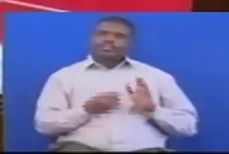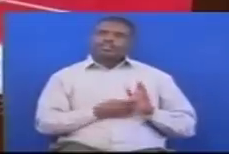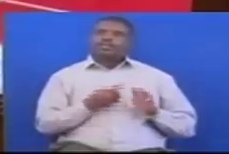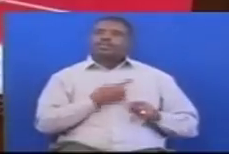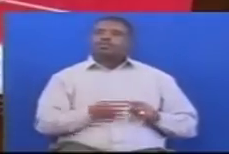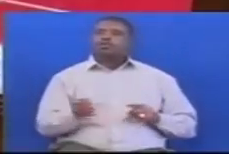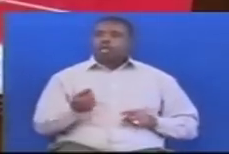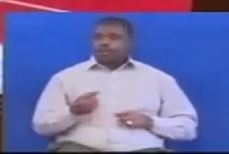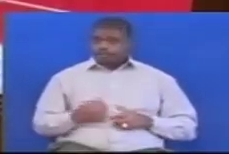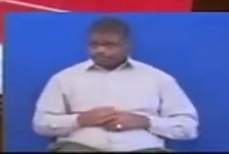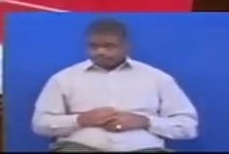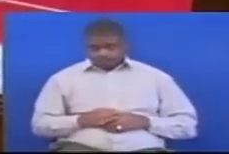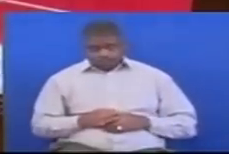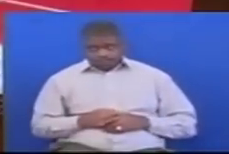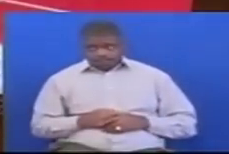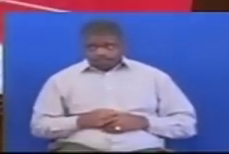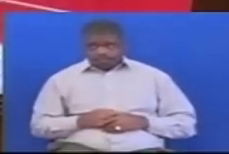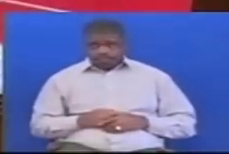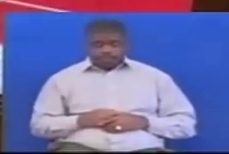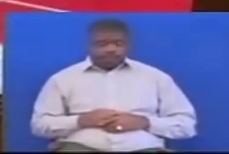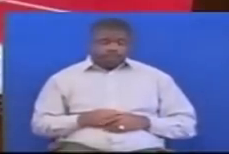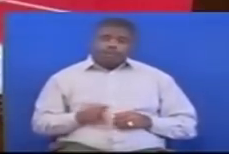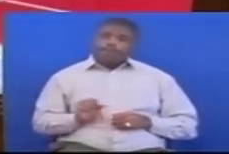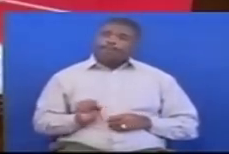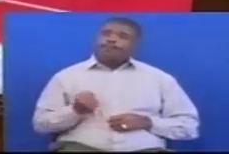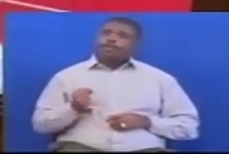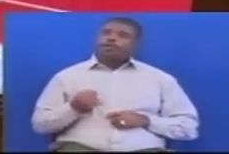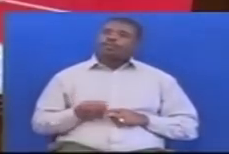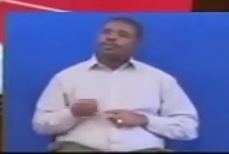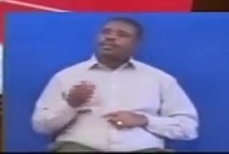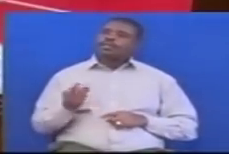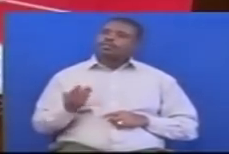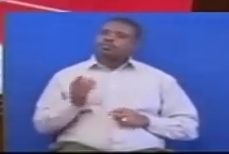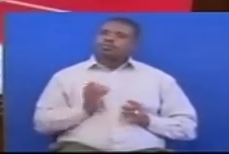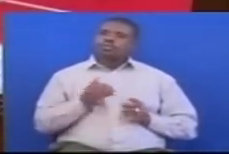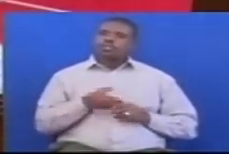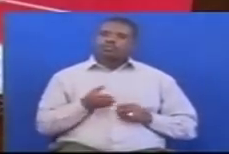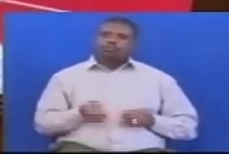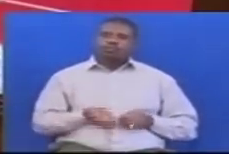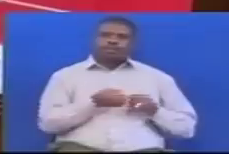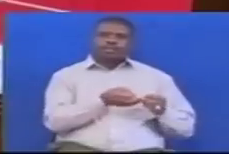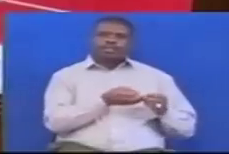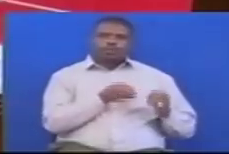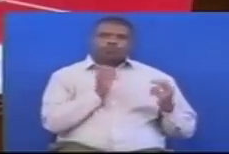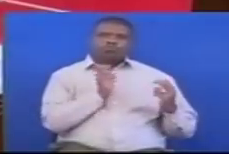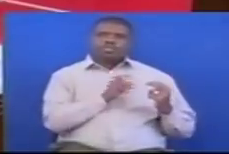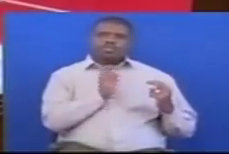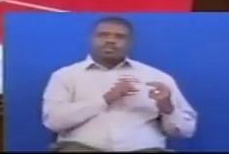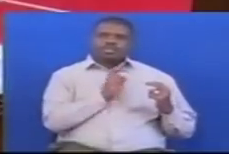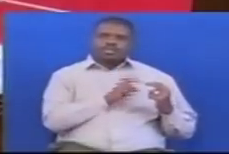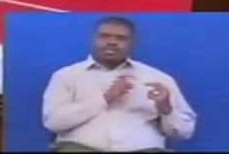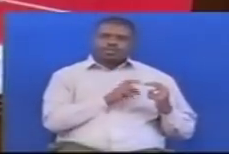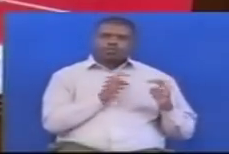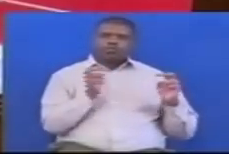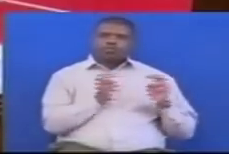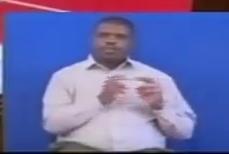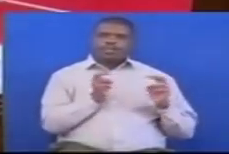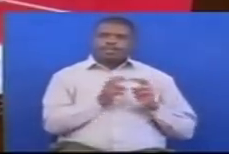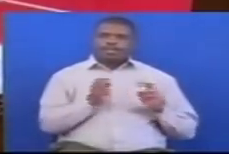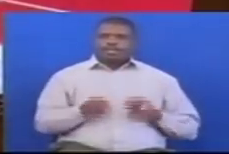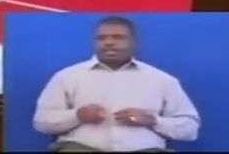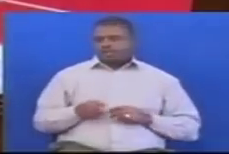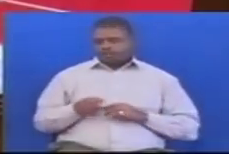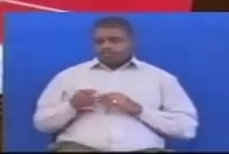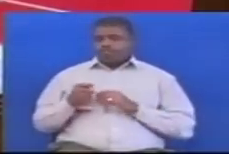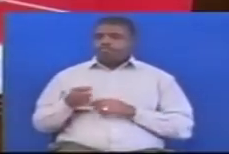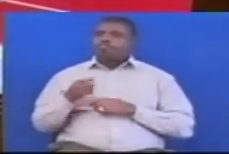146 umeandika imetengwa shilingi milioni 300 kwa ajili ya kupeleka umeme kwa ajili ya mradi wa bwawa la